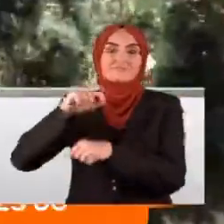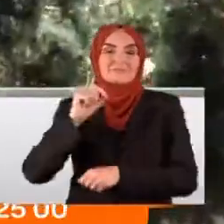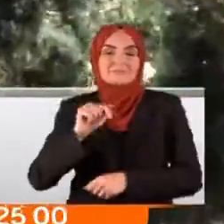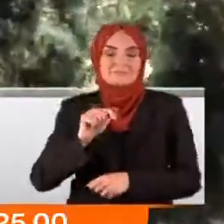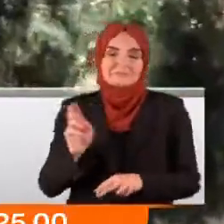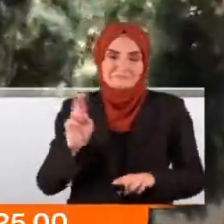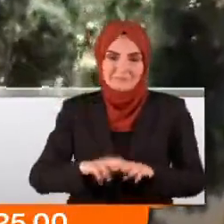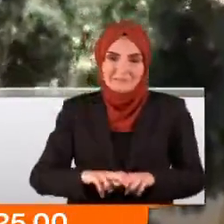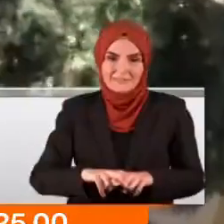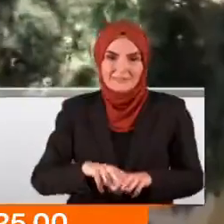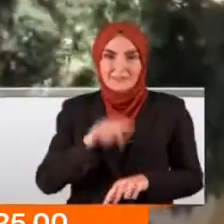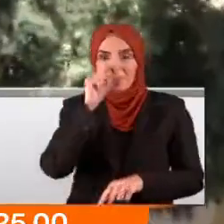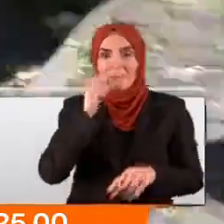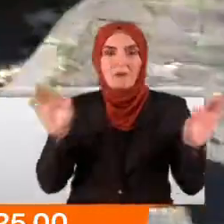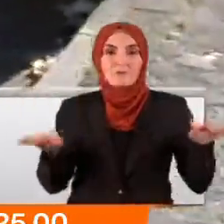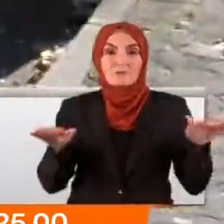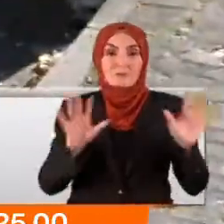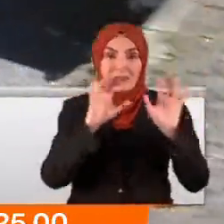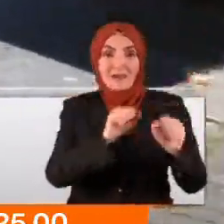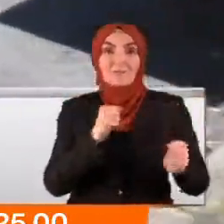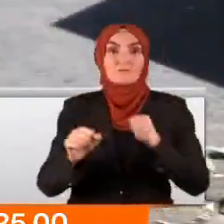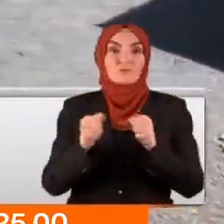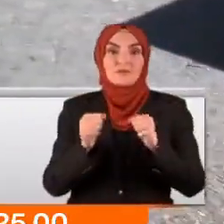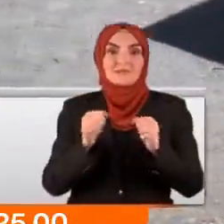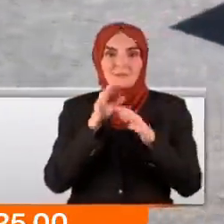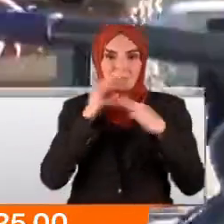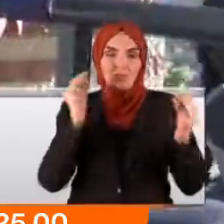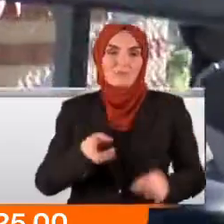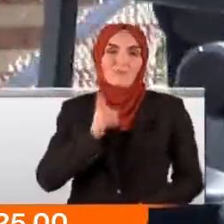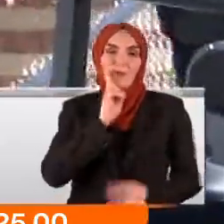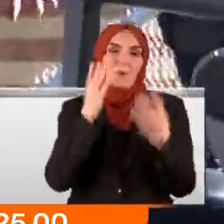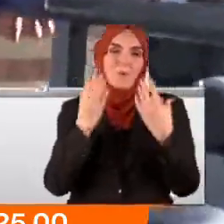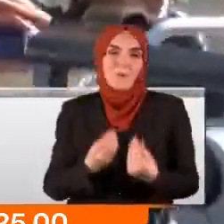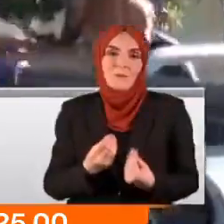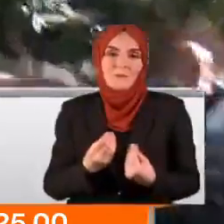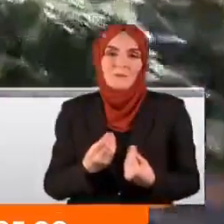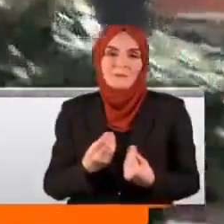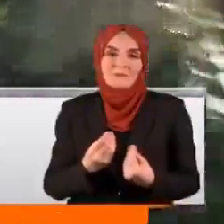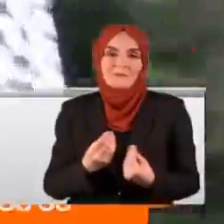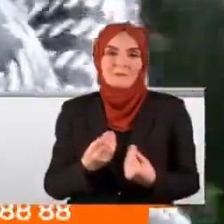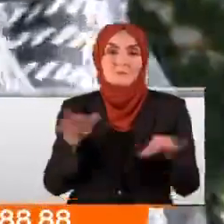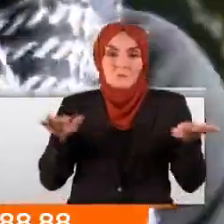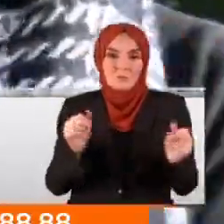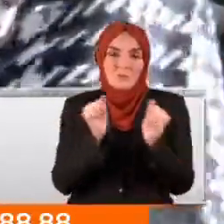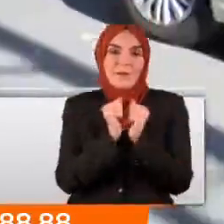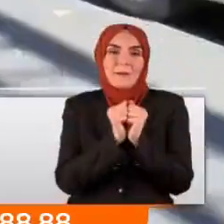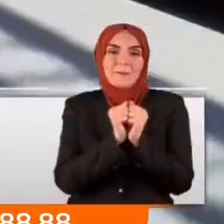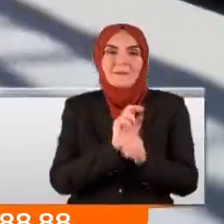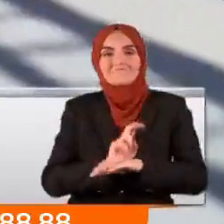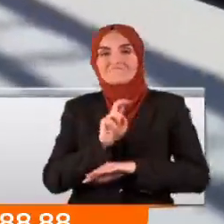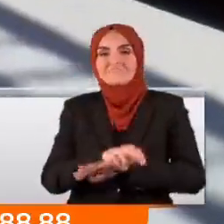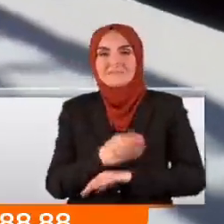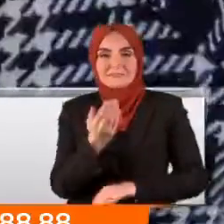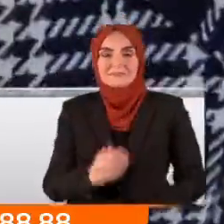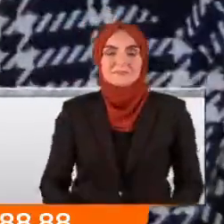Ve papağanı yakalama mücadelesi mutlu sonla bitti. Salih Sevinç itfaiye sepetinden elinde Paşa ile aşağıya indi. Kavuştuk